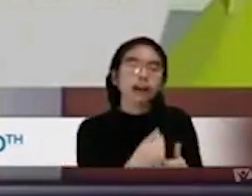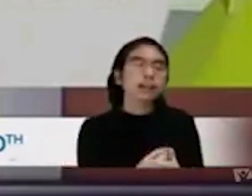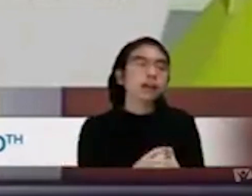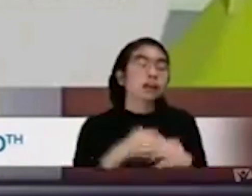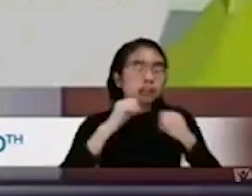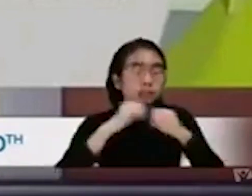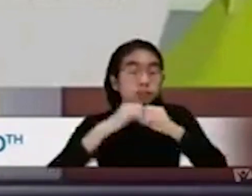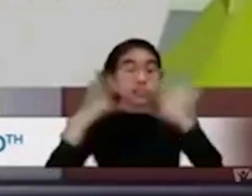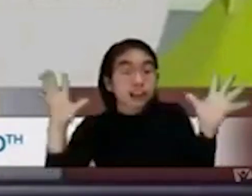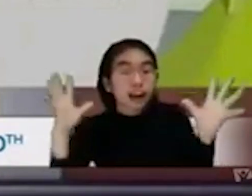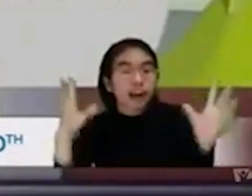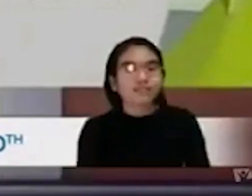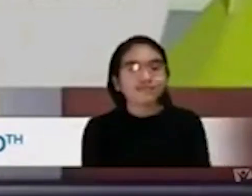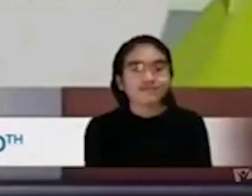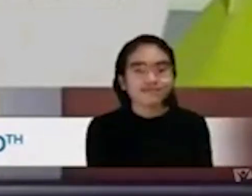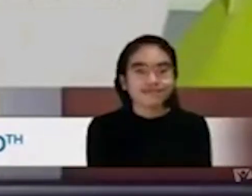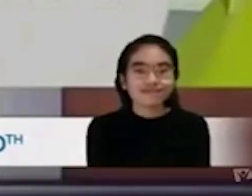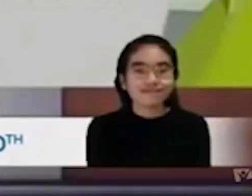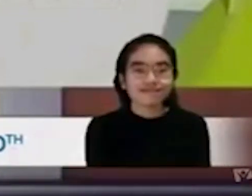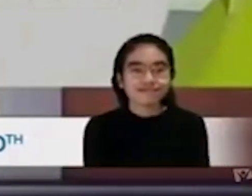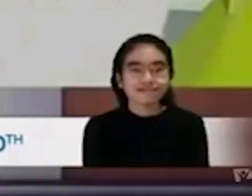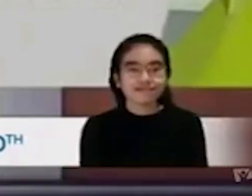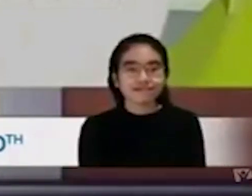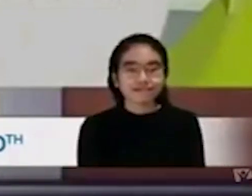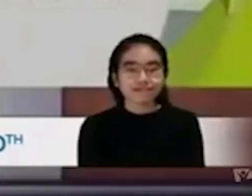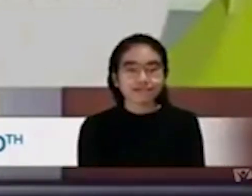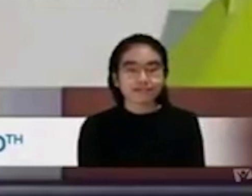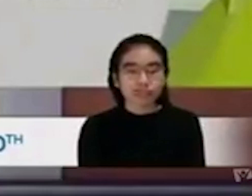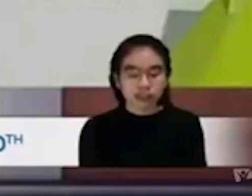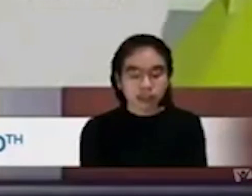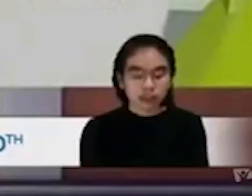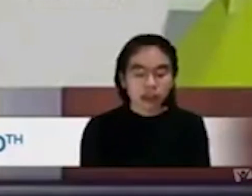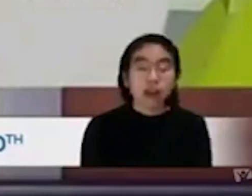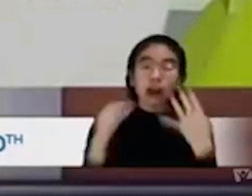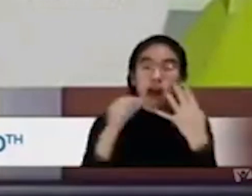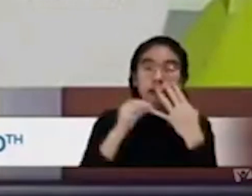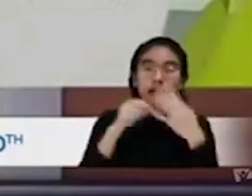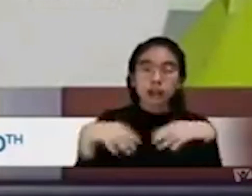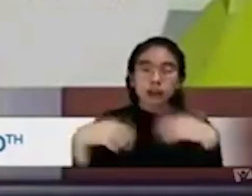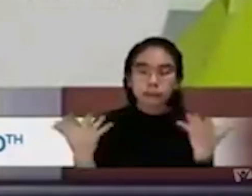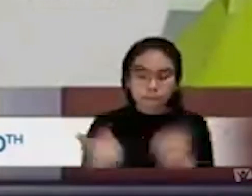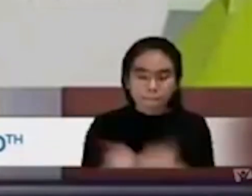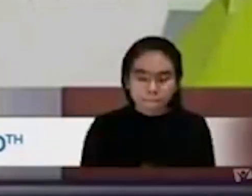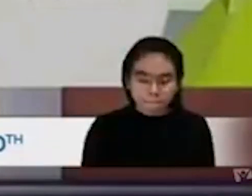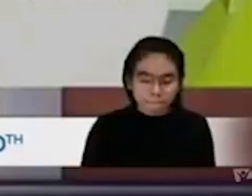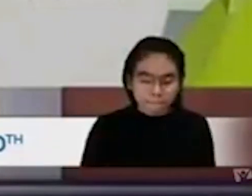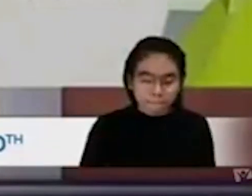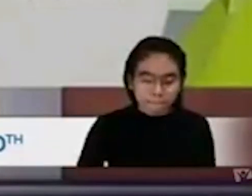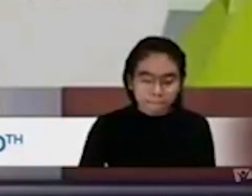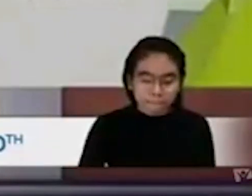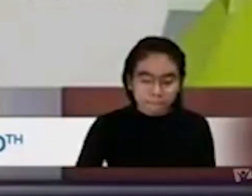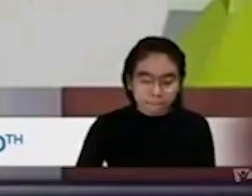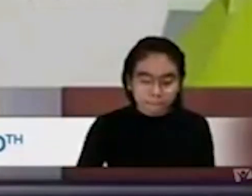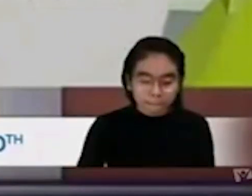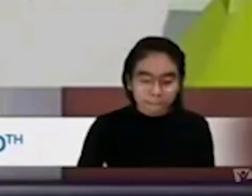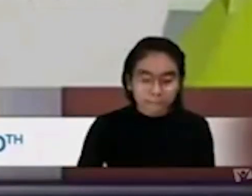membentuk suatu keindahan. Dan yang keempat, memisahkan ruang. Jadi kalau ada cahaya, penempatan